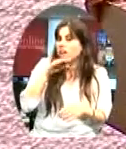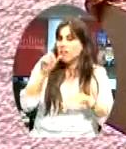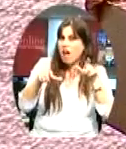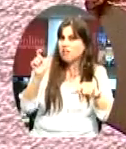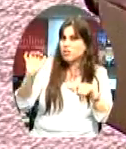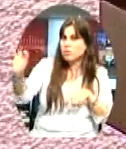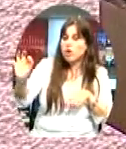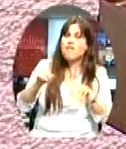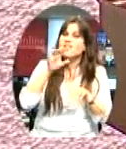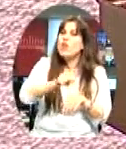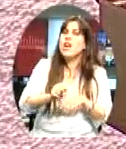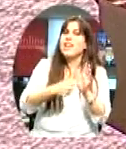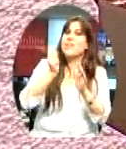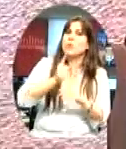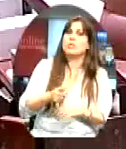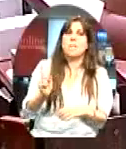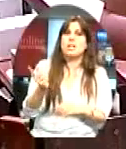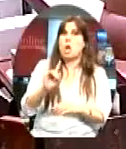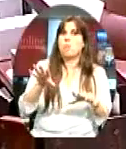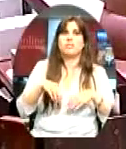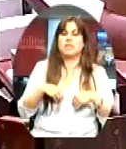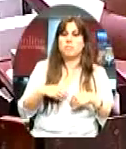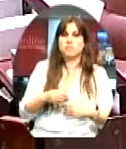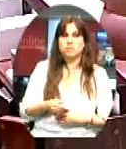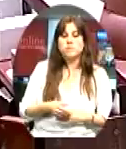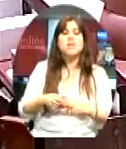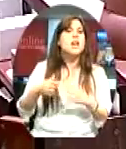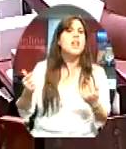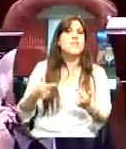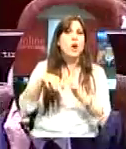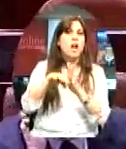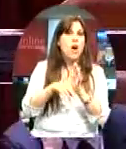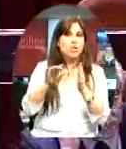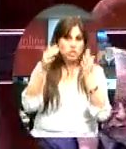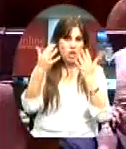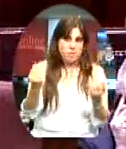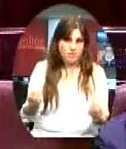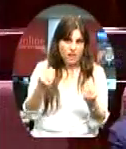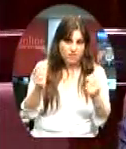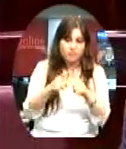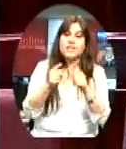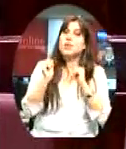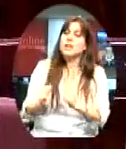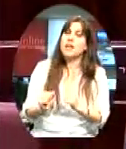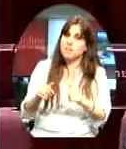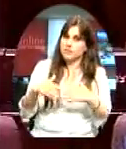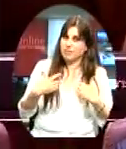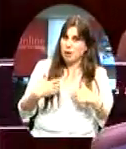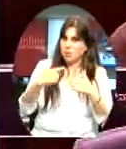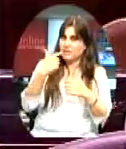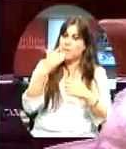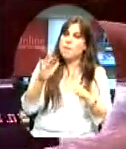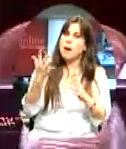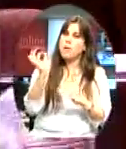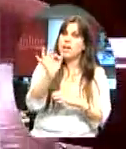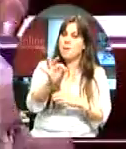ונושך על פי פקודה כל מי שלא מיישר קו. לוויכוח על החוק יש כמה מישורים. תומכיו ישמחו לדבר על הפגיעה שהוא גורם לשוק העיתונות, על כך